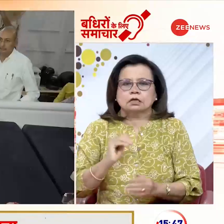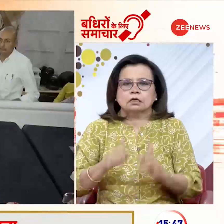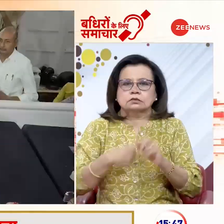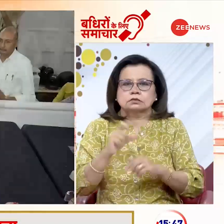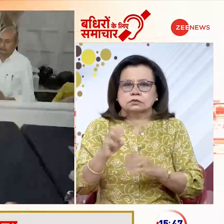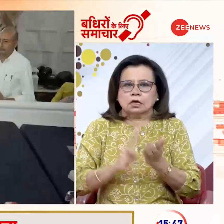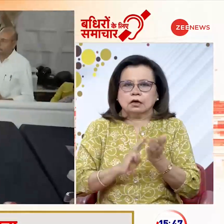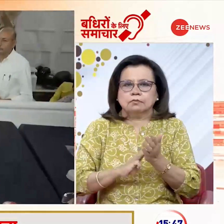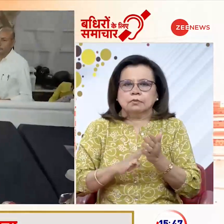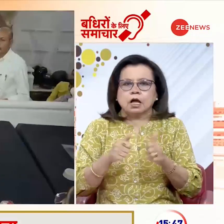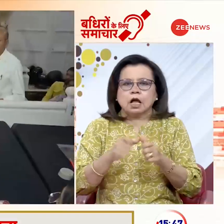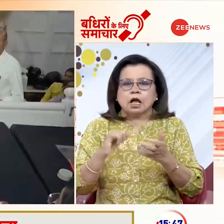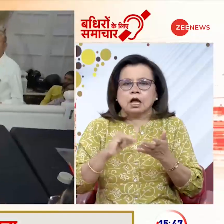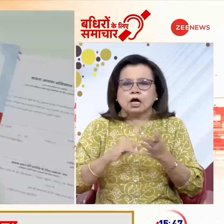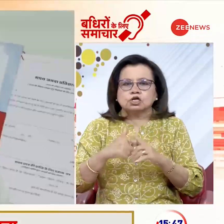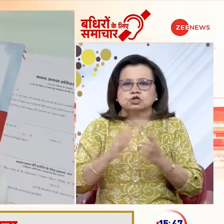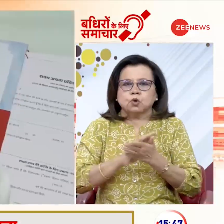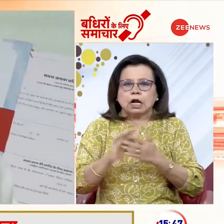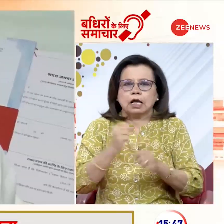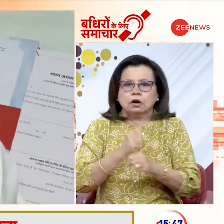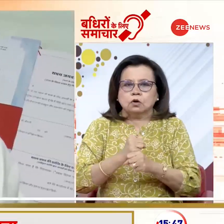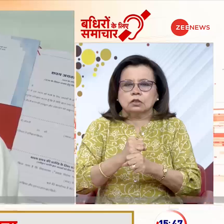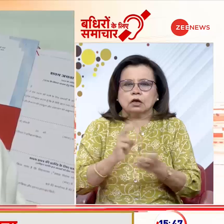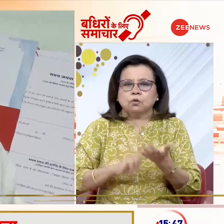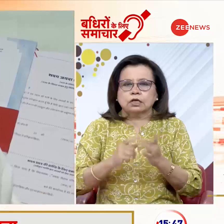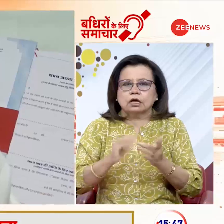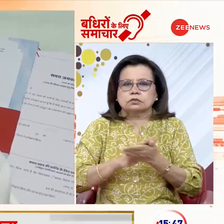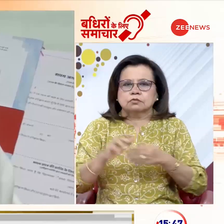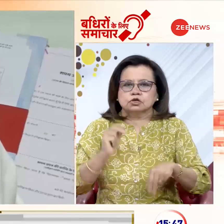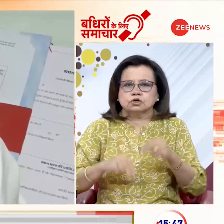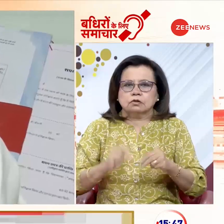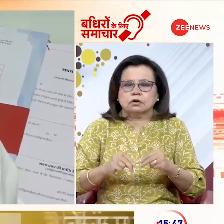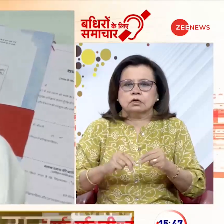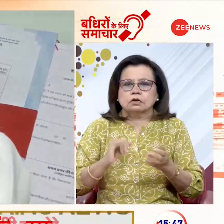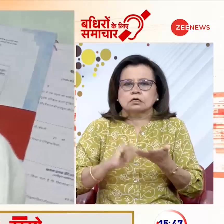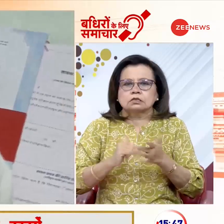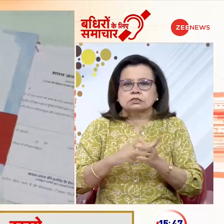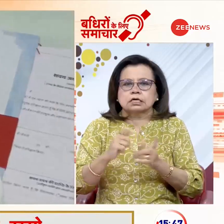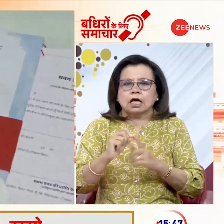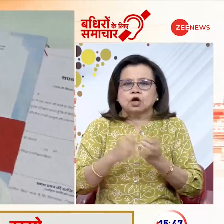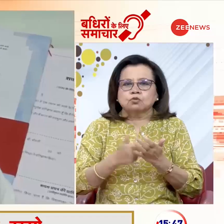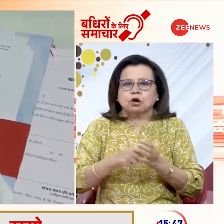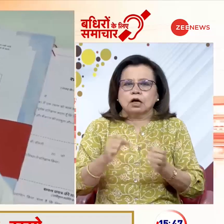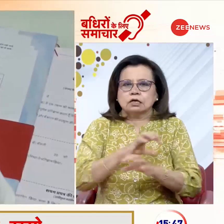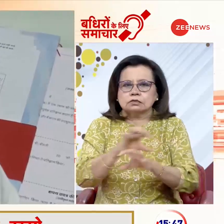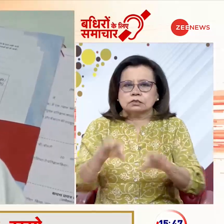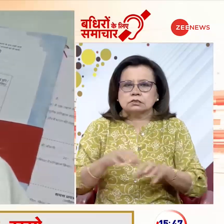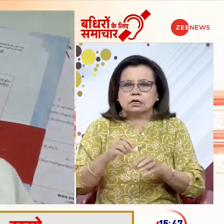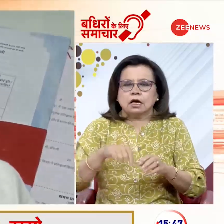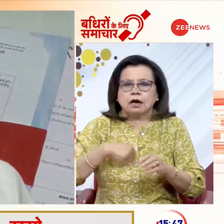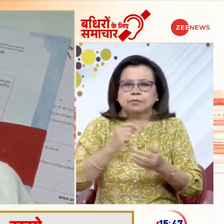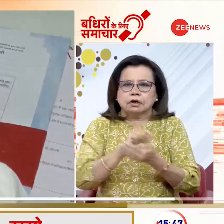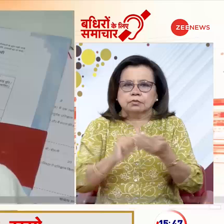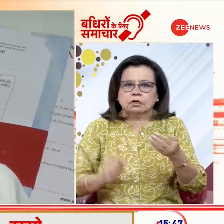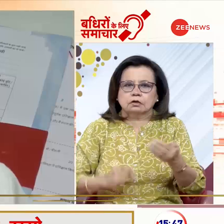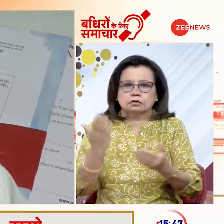राजस्थान के सीएम अशोक गहलोत ने विधानसभा चुनाव के लिए सरदारपुरा सीट से अपना नामांकन दाखिल